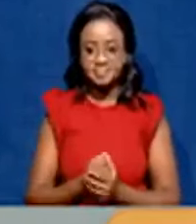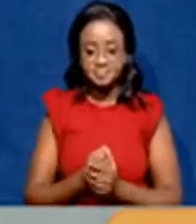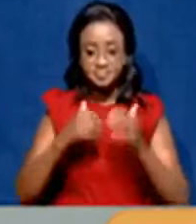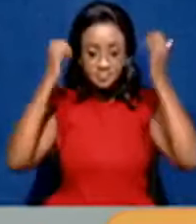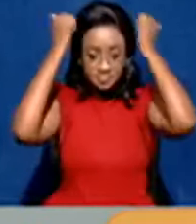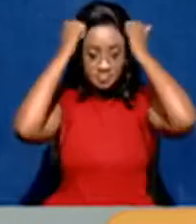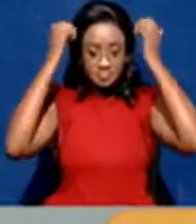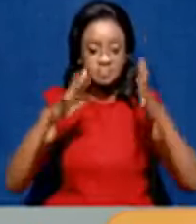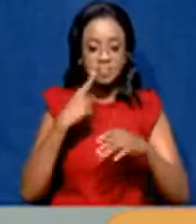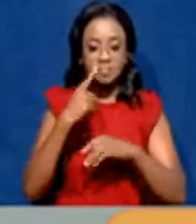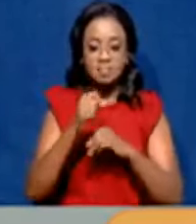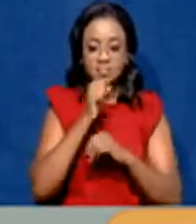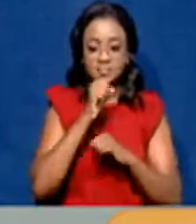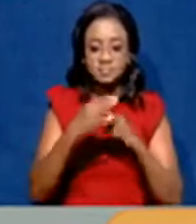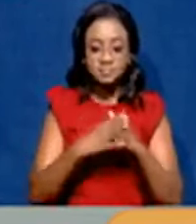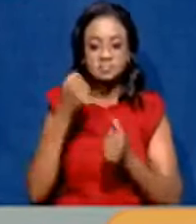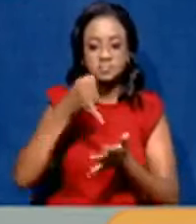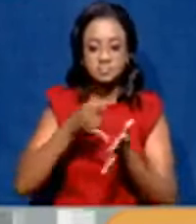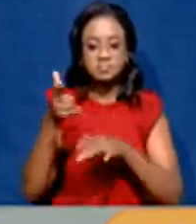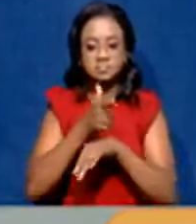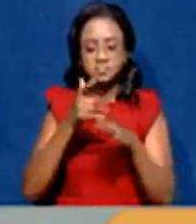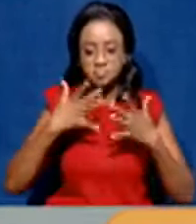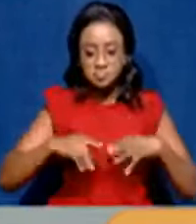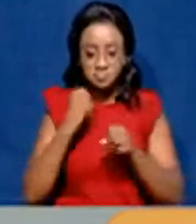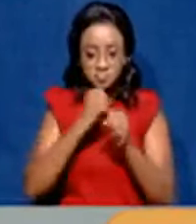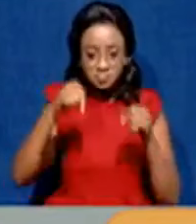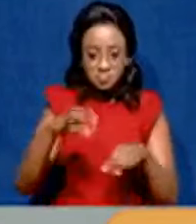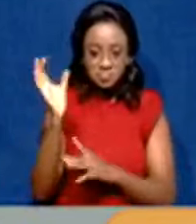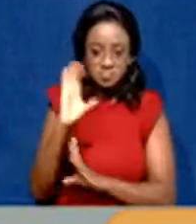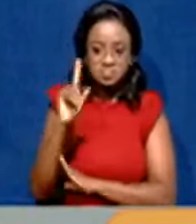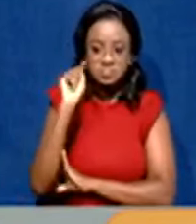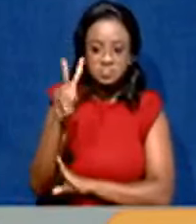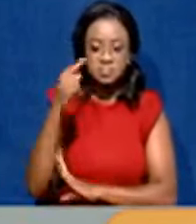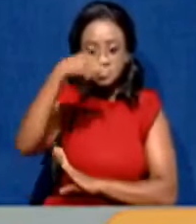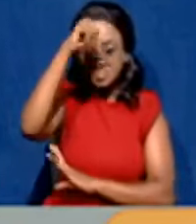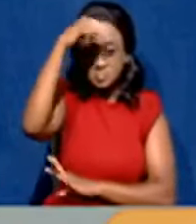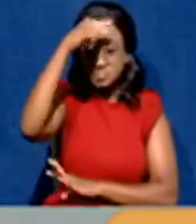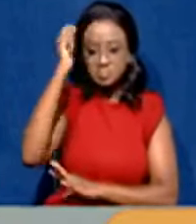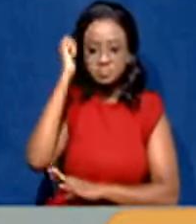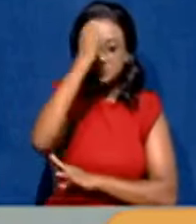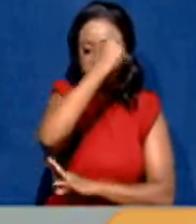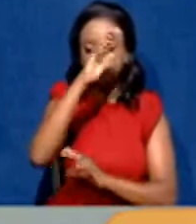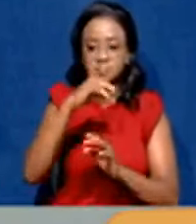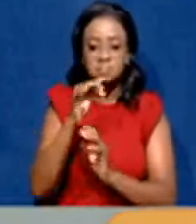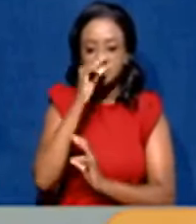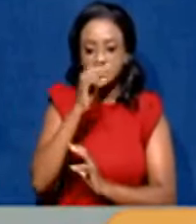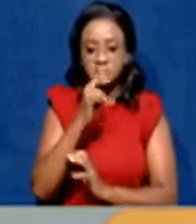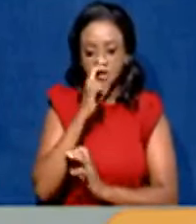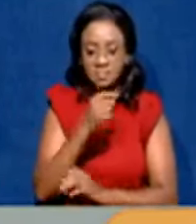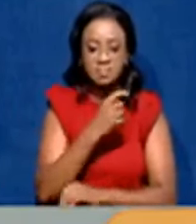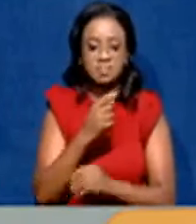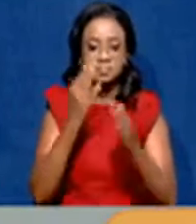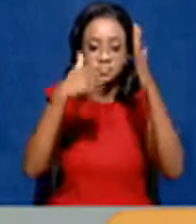Wanafunzi 159 miongoni mwao wanahabari katika runinga Citizen wamefuzu kutoka Chuo Kikuu cha Aga Khan nchini katika